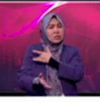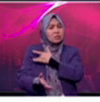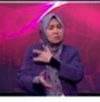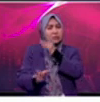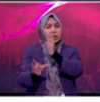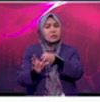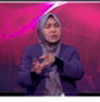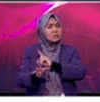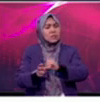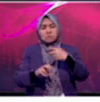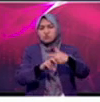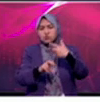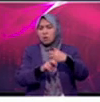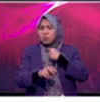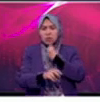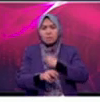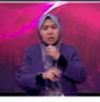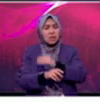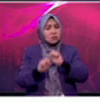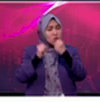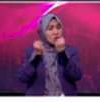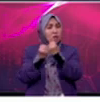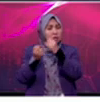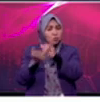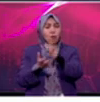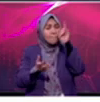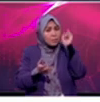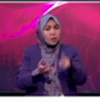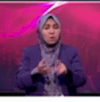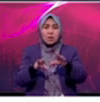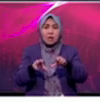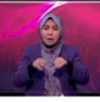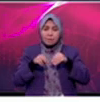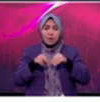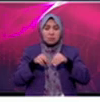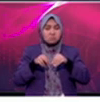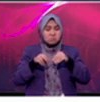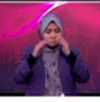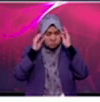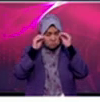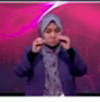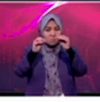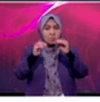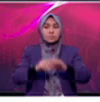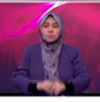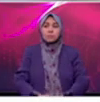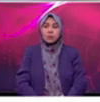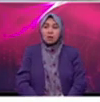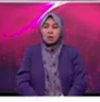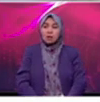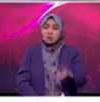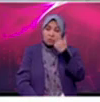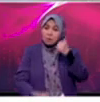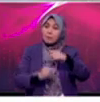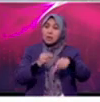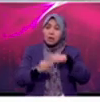Islam sukar untuk dimaafkan dan Syarikat terlibat perlu mengambil iktibar sebab